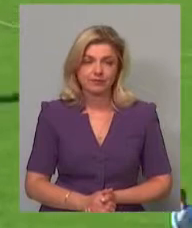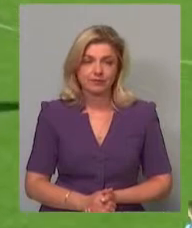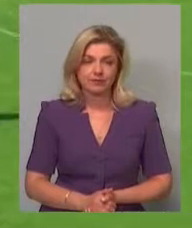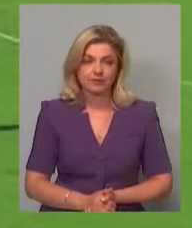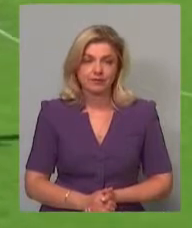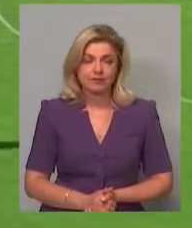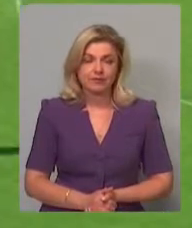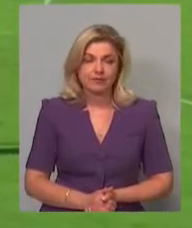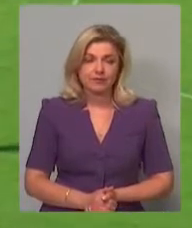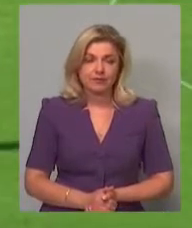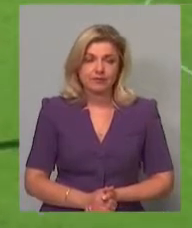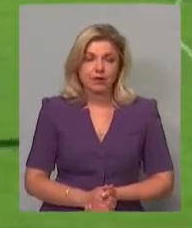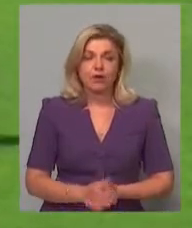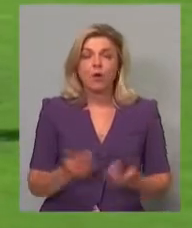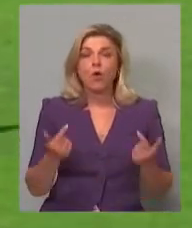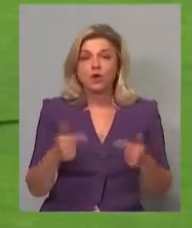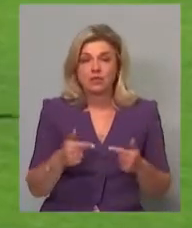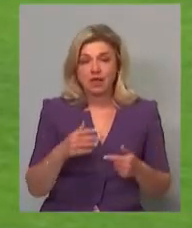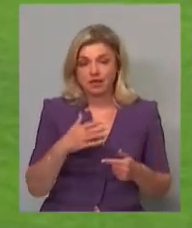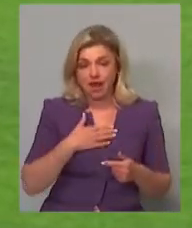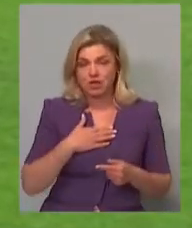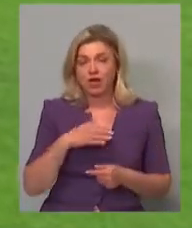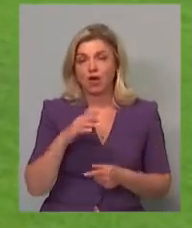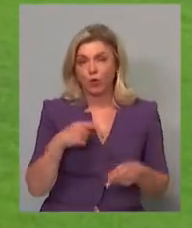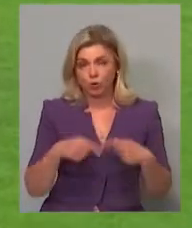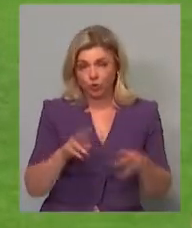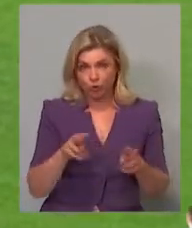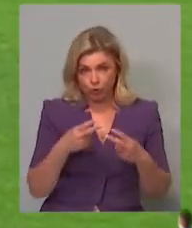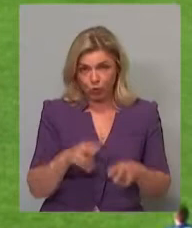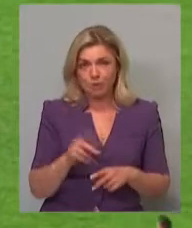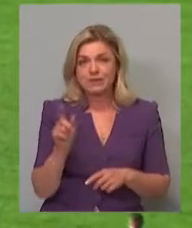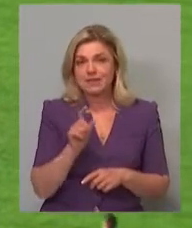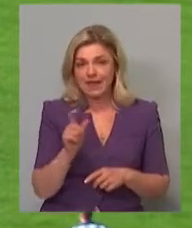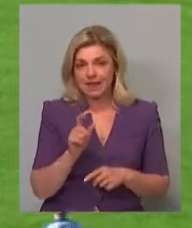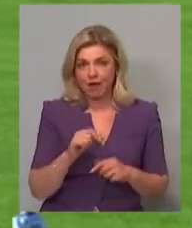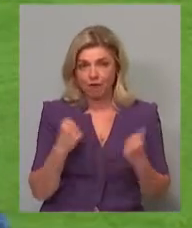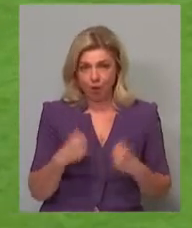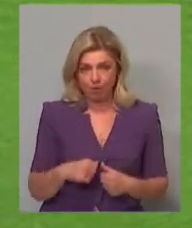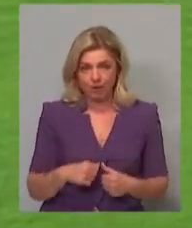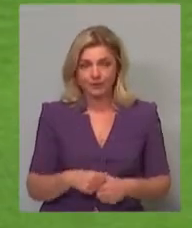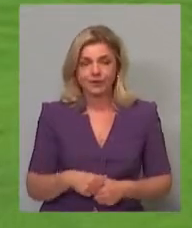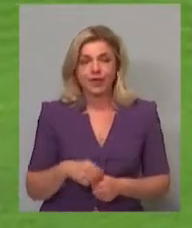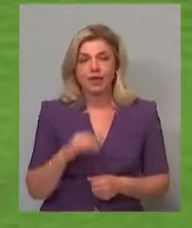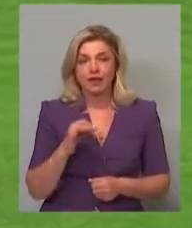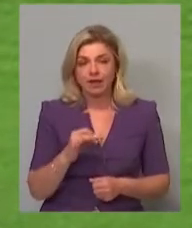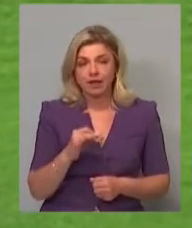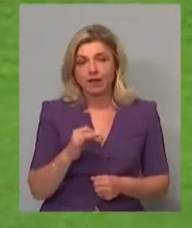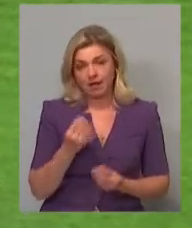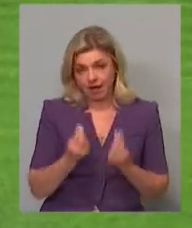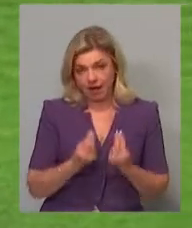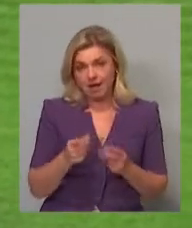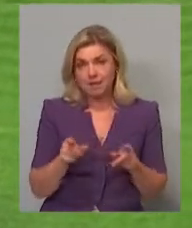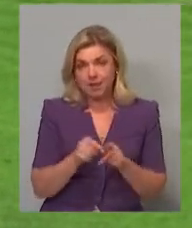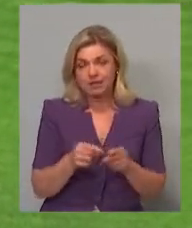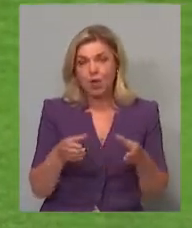Гості МФК «Миколаїв», які грали у синій формі, на 20-й хвилині зустрічі відкрили рахунок у матчі. Передачу з правого флангу у виконанні